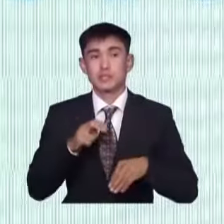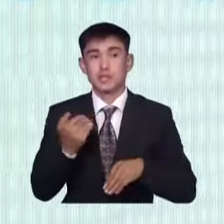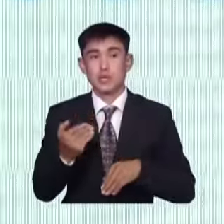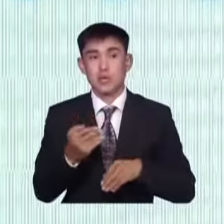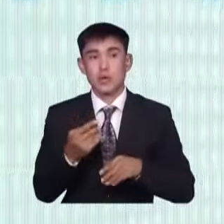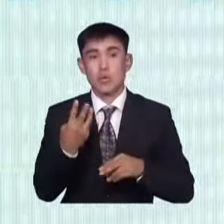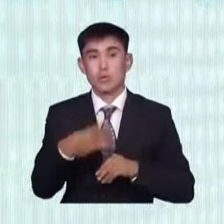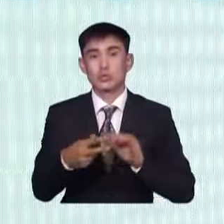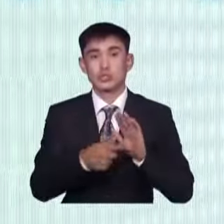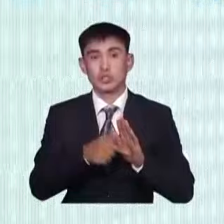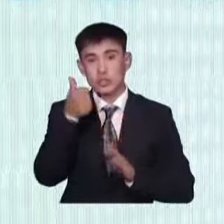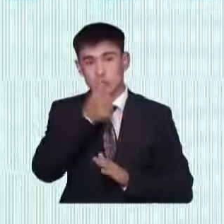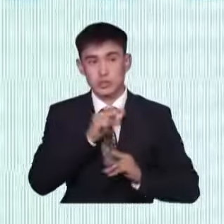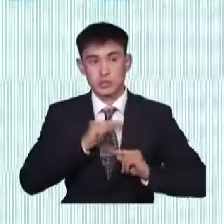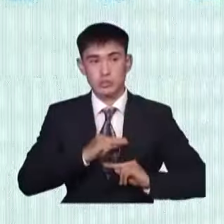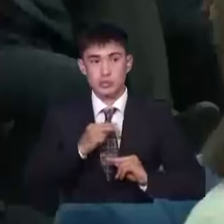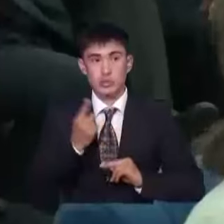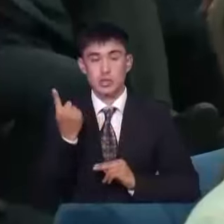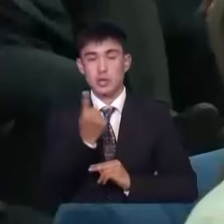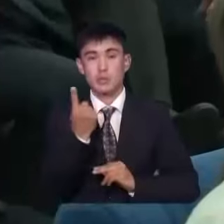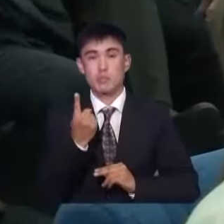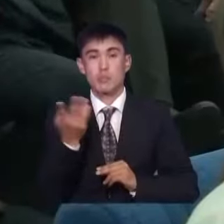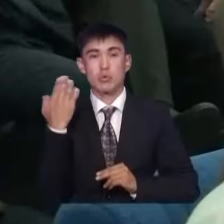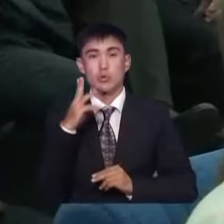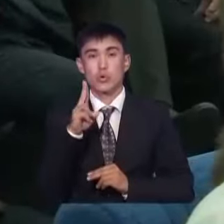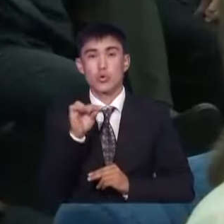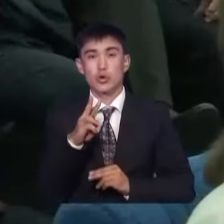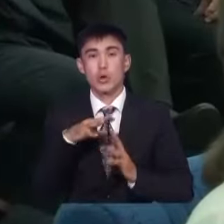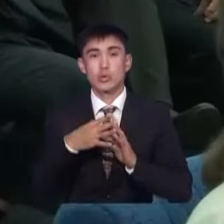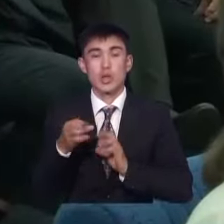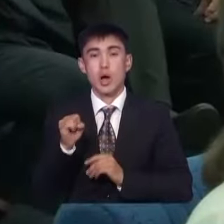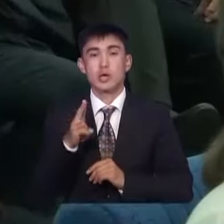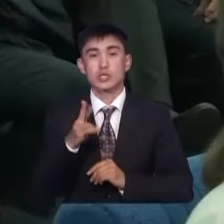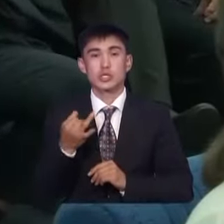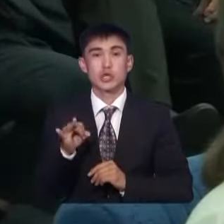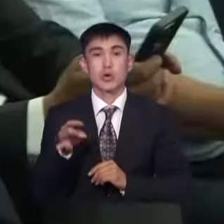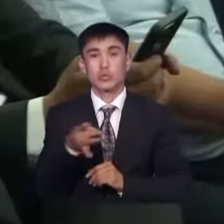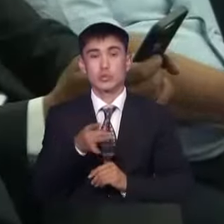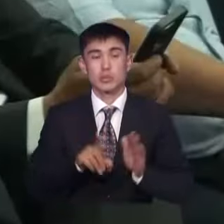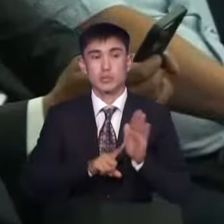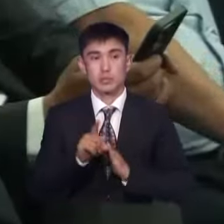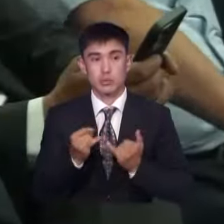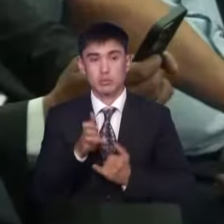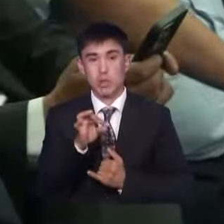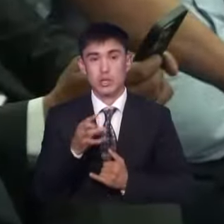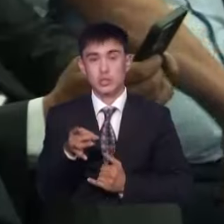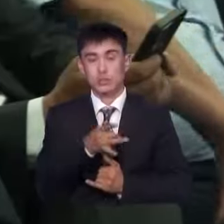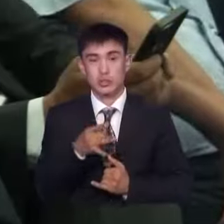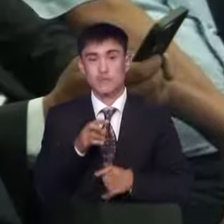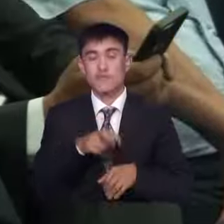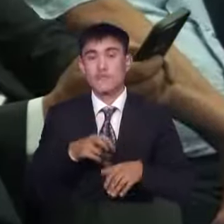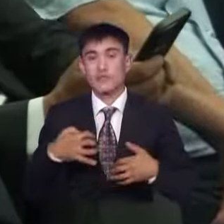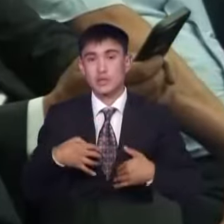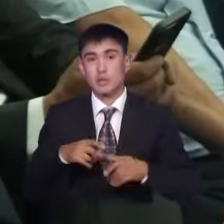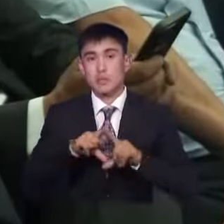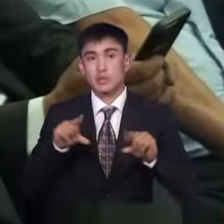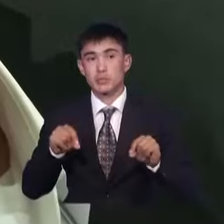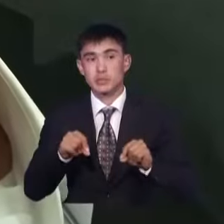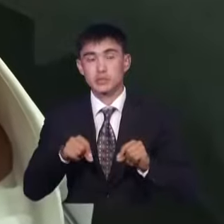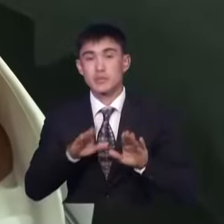биыл 37 жыл. Ең алғаш еңбек жолын бұрынғы Күрт ауданы Ақши ауылынан бастаған. Бүгінде Балқаш ауданында ветеринария